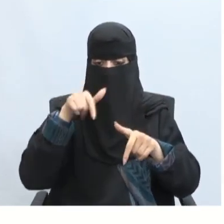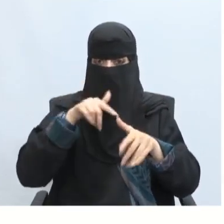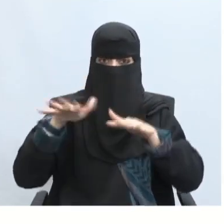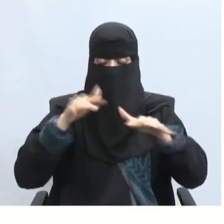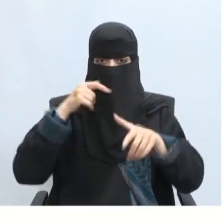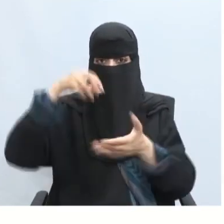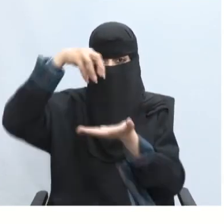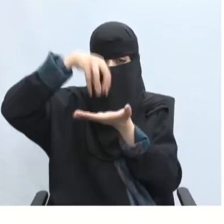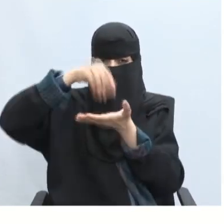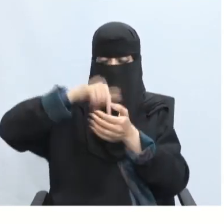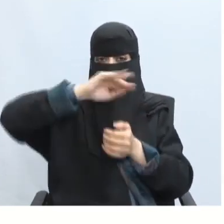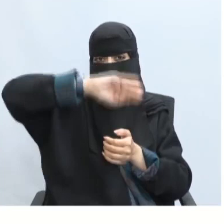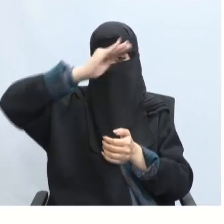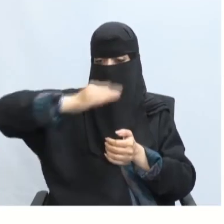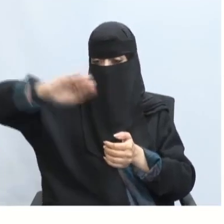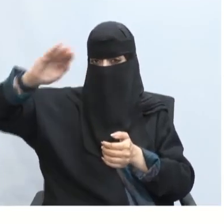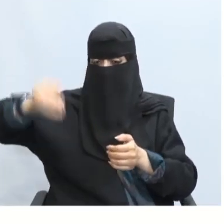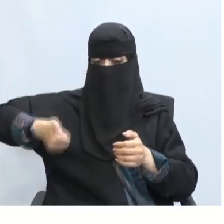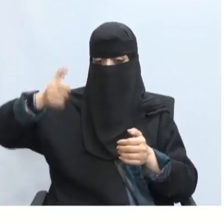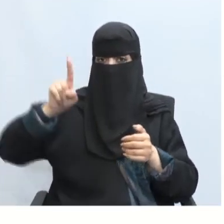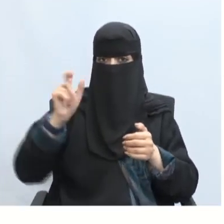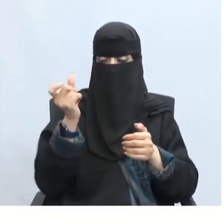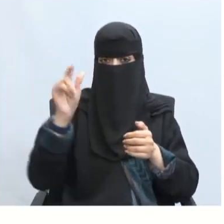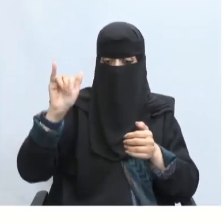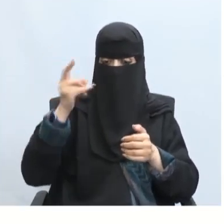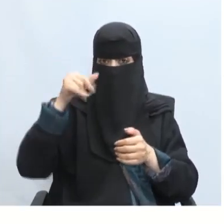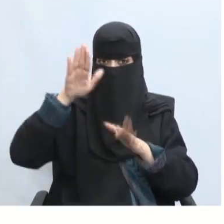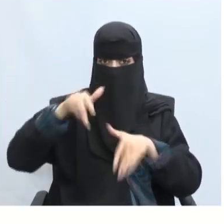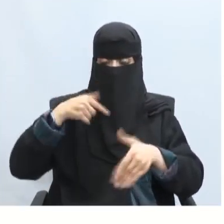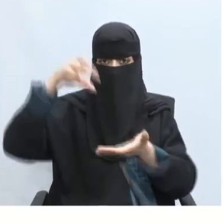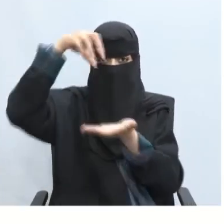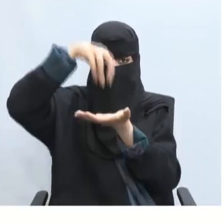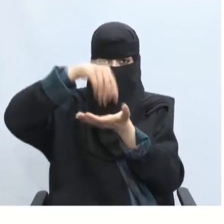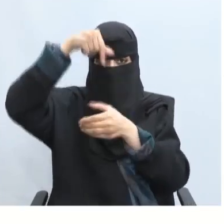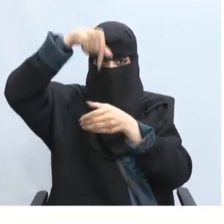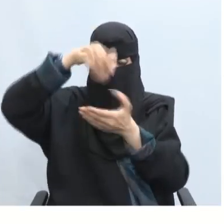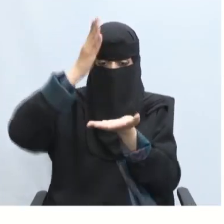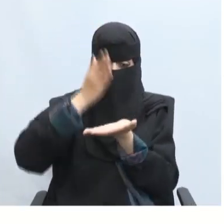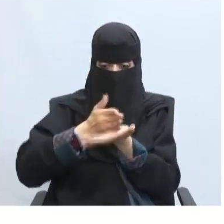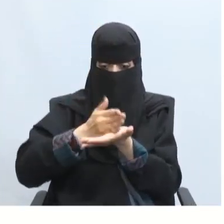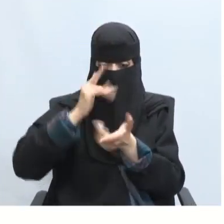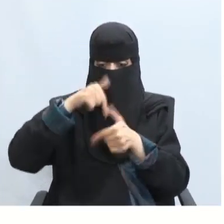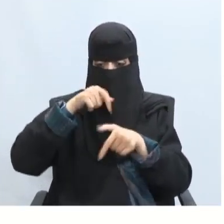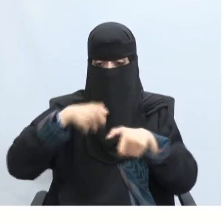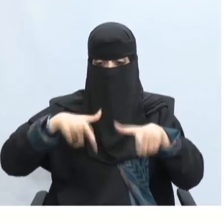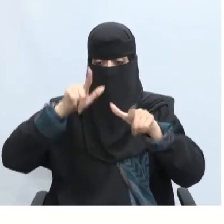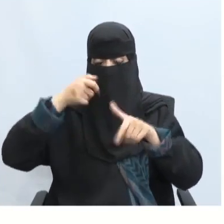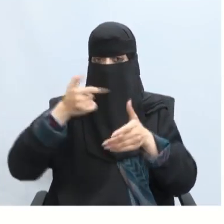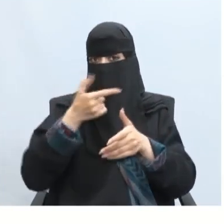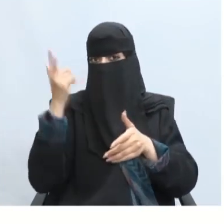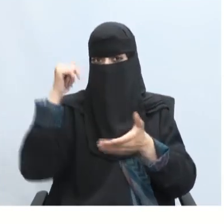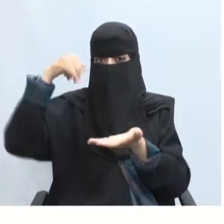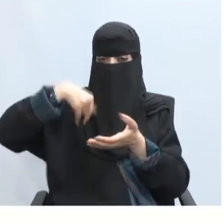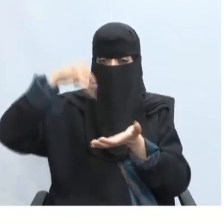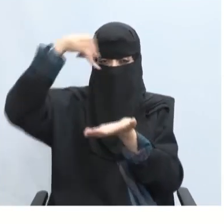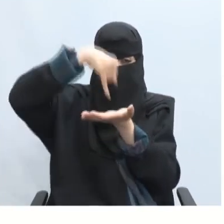الزلزال منطقه في جبال ابنين التي كانت تقع في وسط ايطاليا كان مركز الزلزال